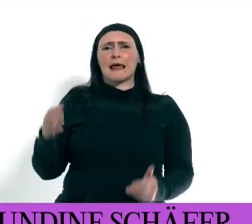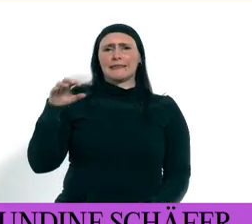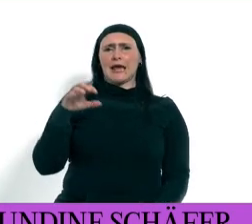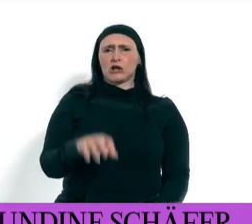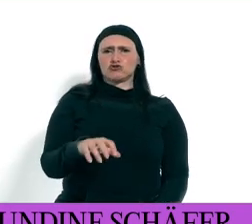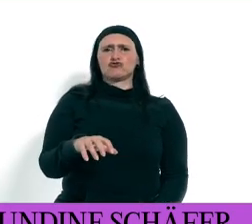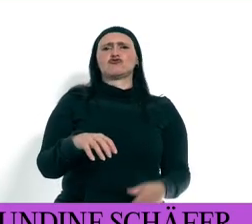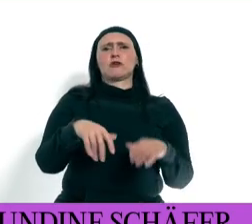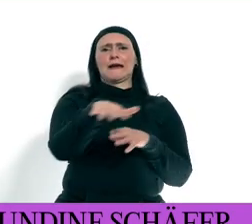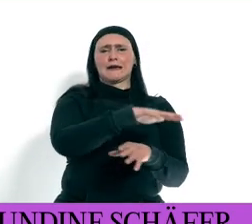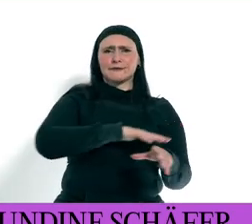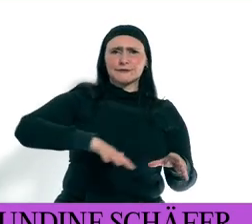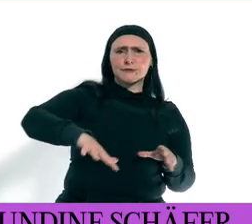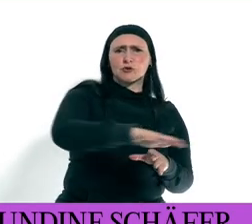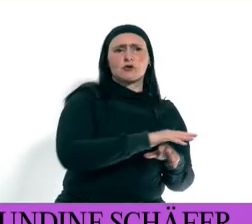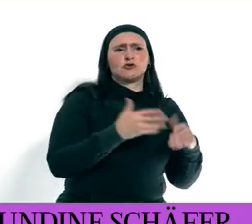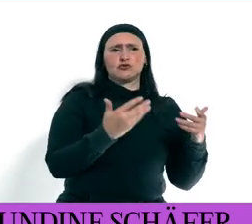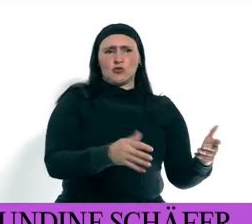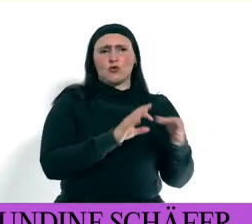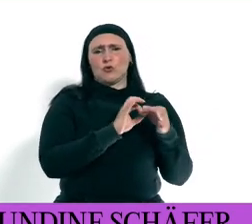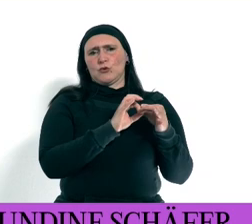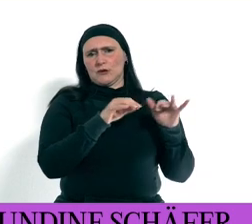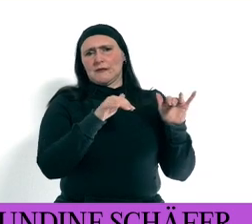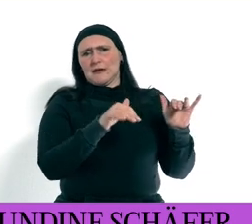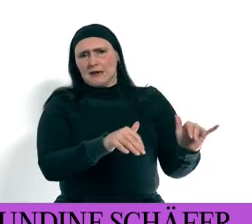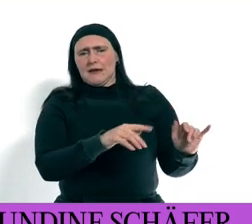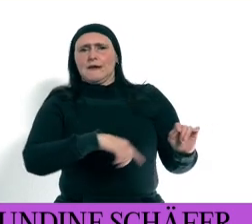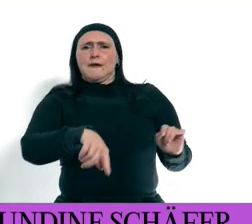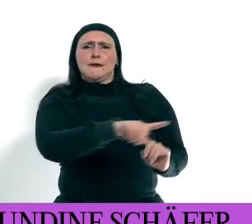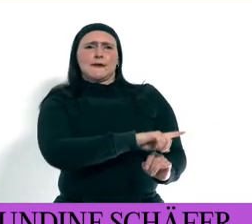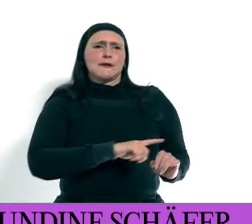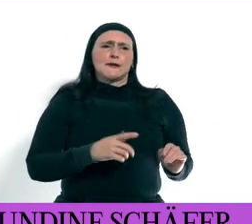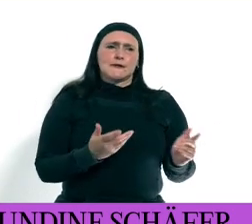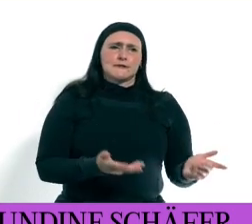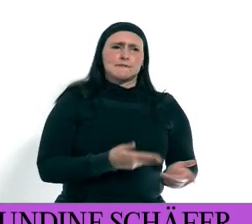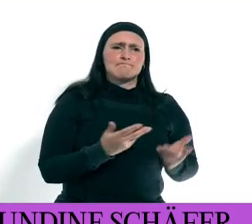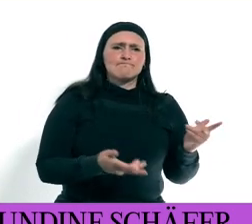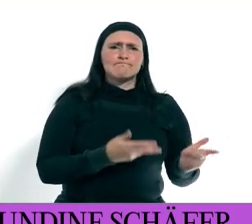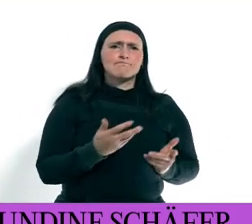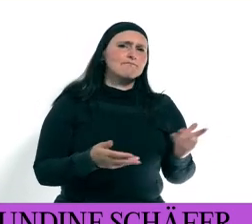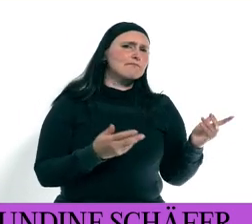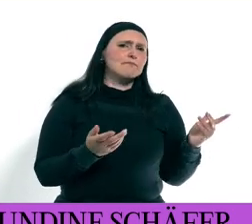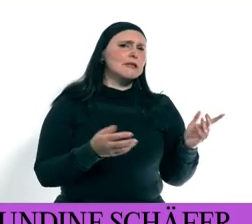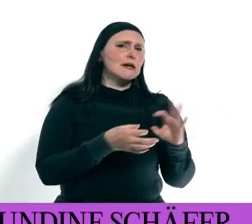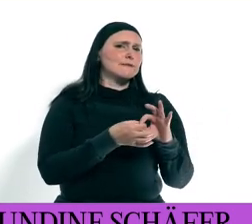Waren wir in Bangladesch mit einer Situation konfrontiert, die anders ist als das, was wir heute sehen.